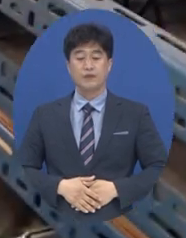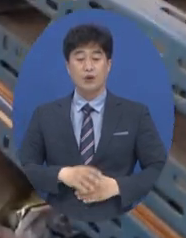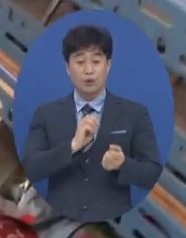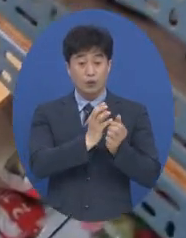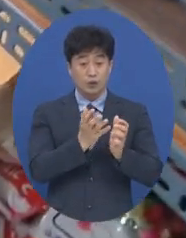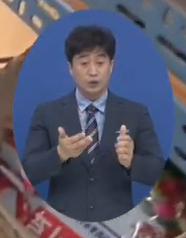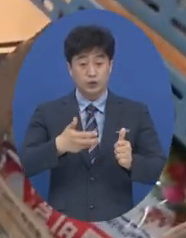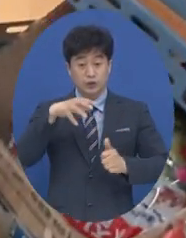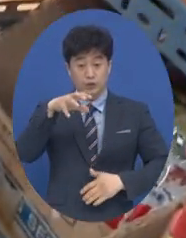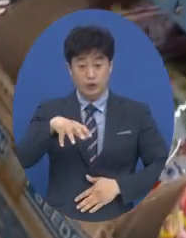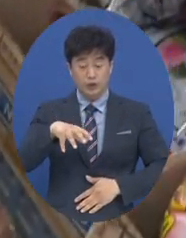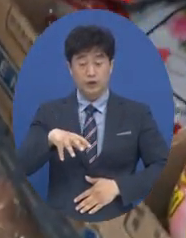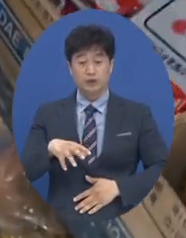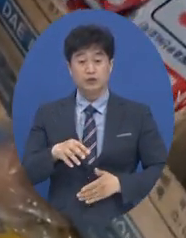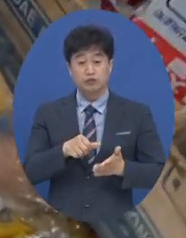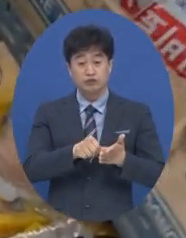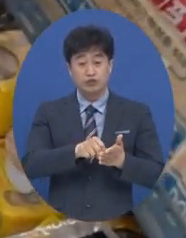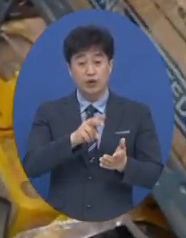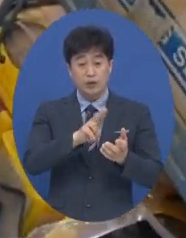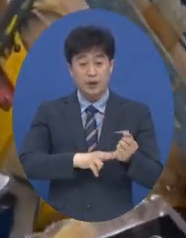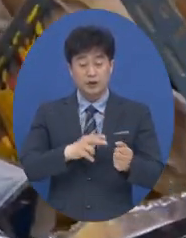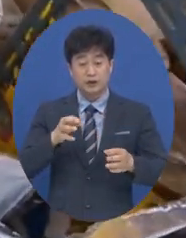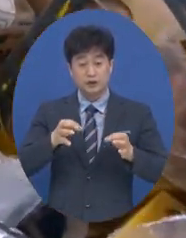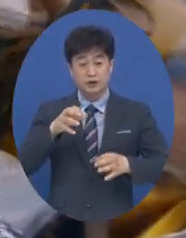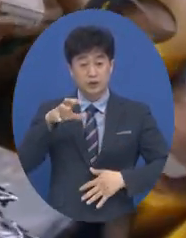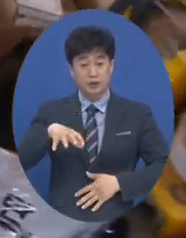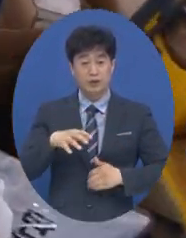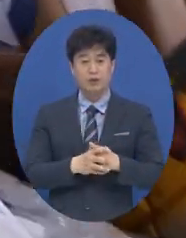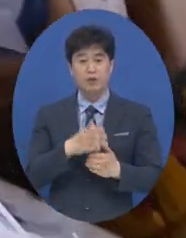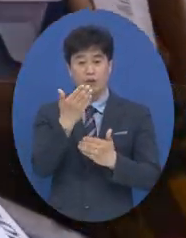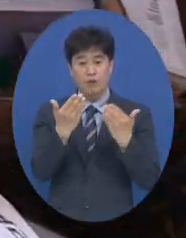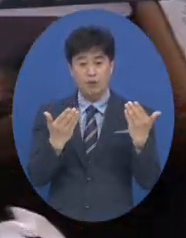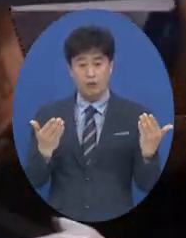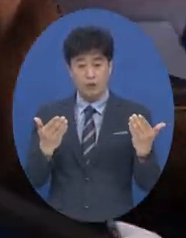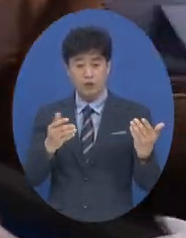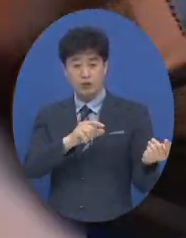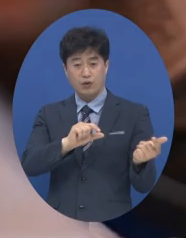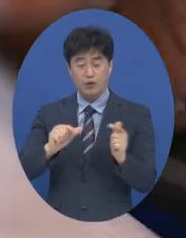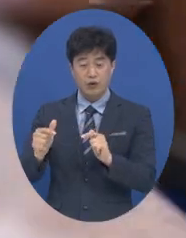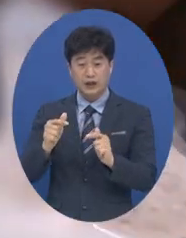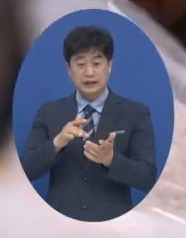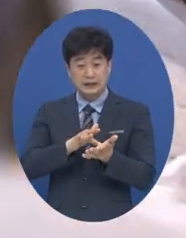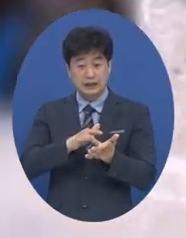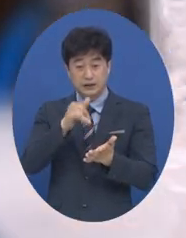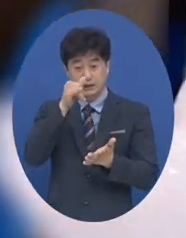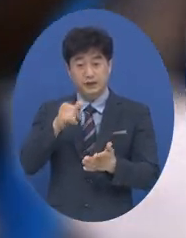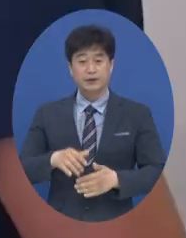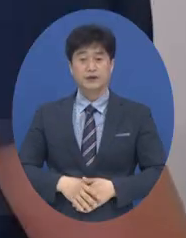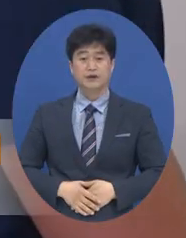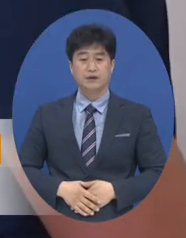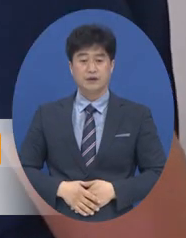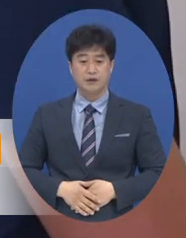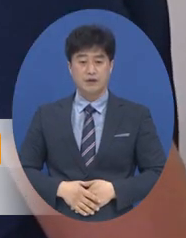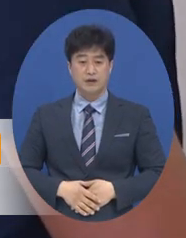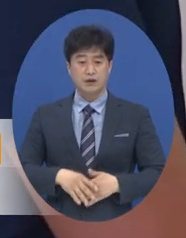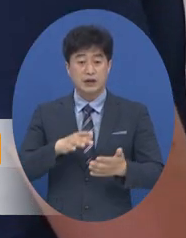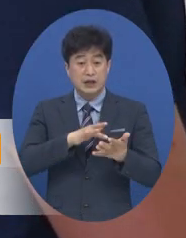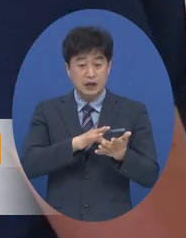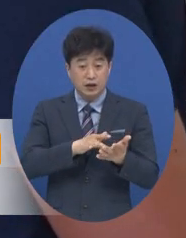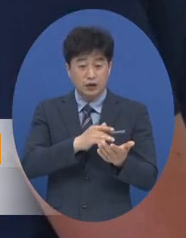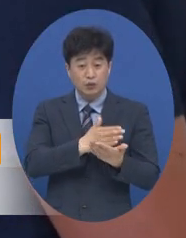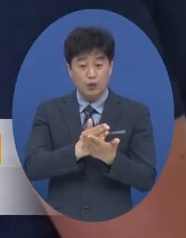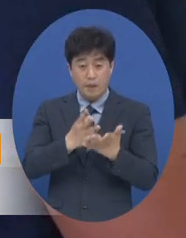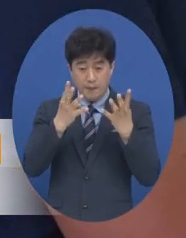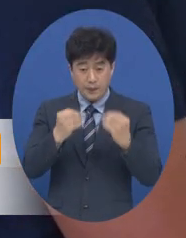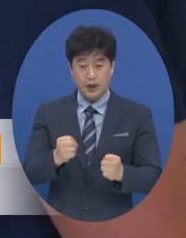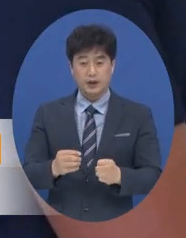화훼 단지에서 원예 자재를 파는 이 가게. 진열대에 갖가지 농약이 놓여 있습니다. 농약 같은 경우는 종류도